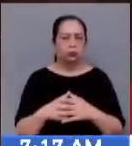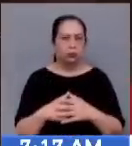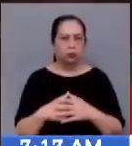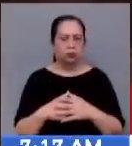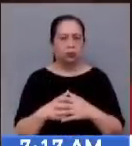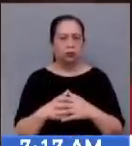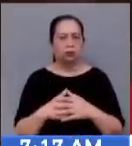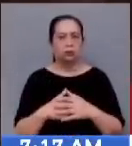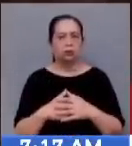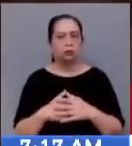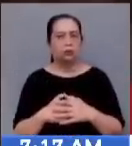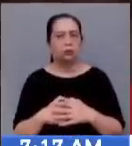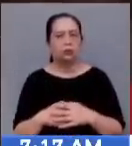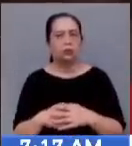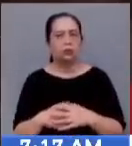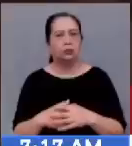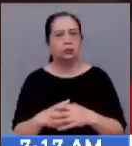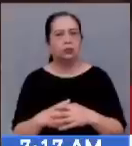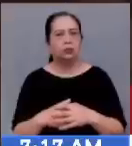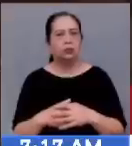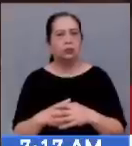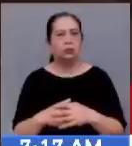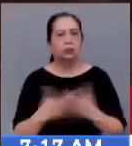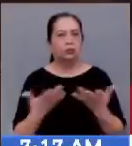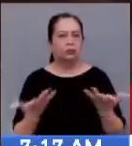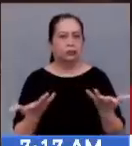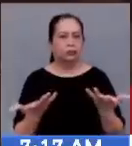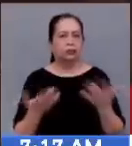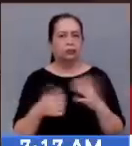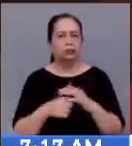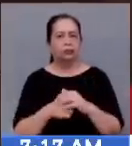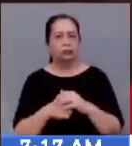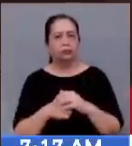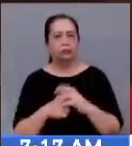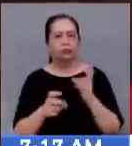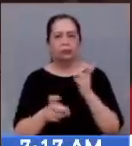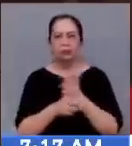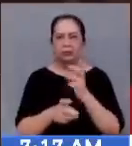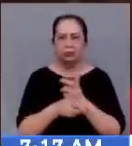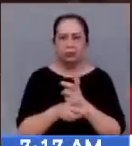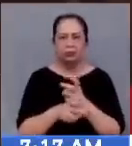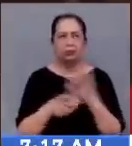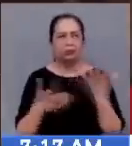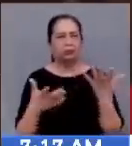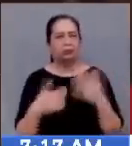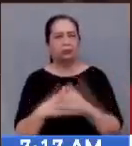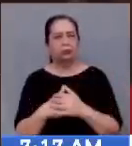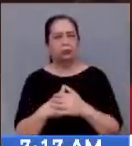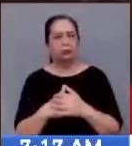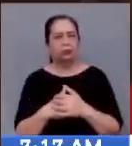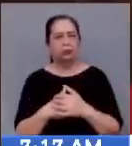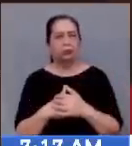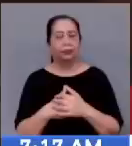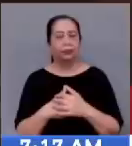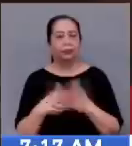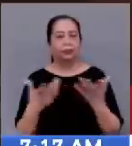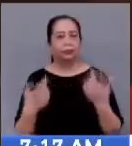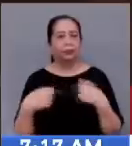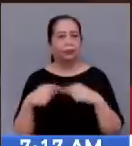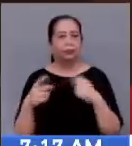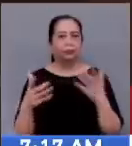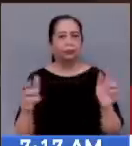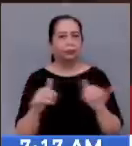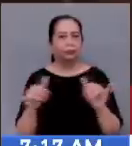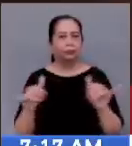ganito lang, pahirapan. Kailan pa po ako sa ano, ma'am, sa ano, Multalban.